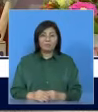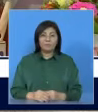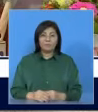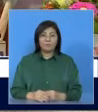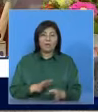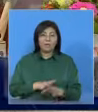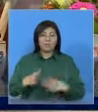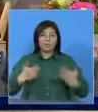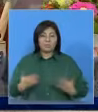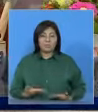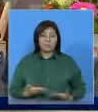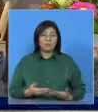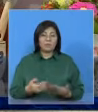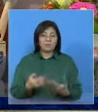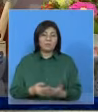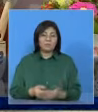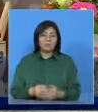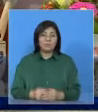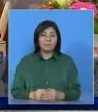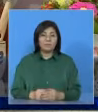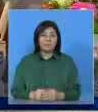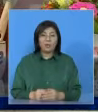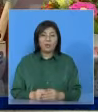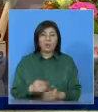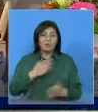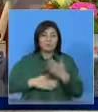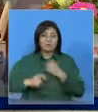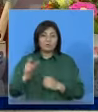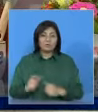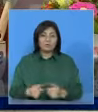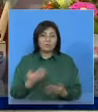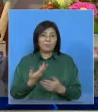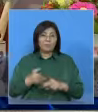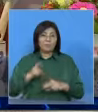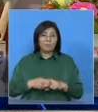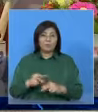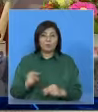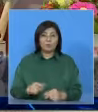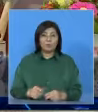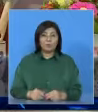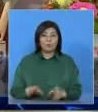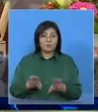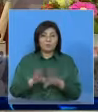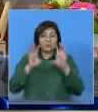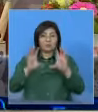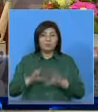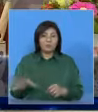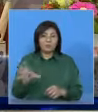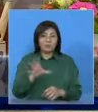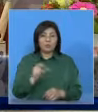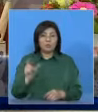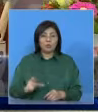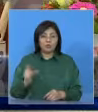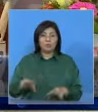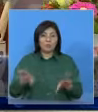целом жизнеобеспечение людей с инвалидностью, потому что, как и у любого человека, согласно Конституции, мы все равные, есть